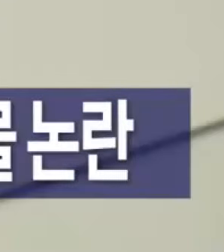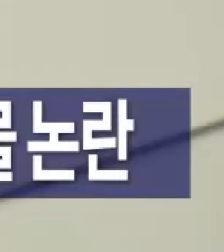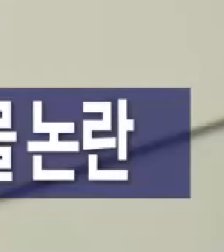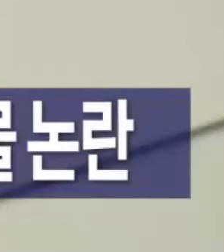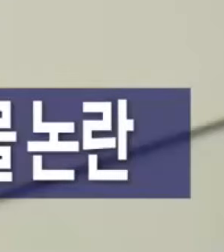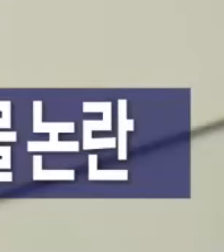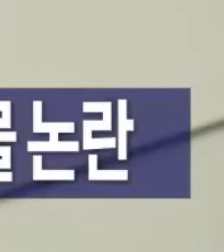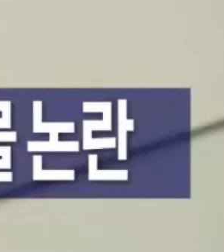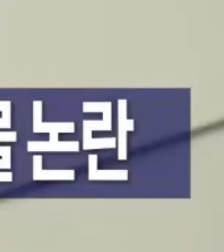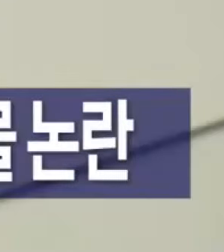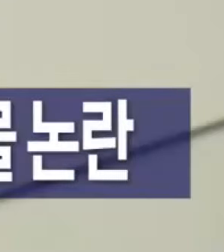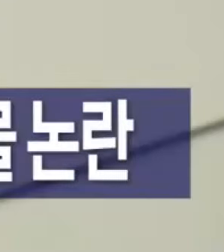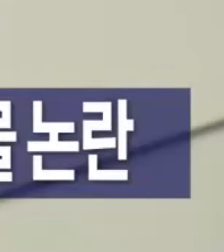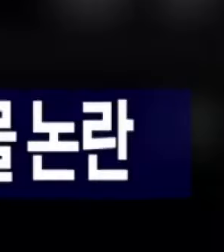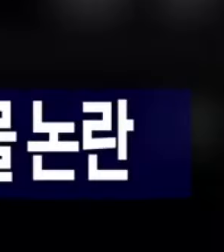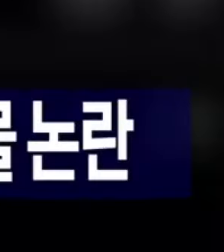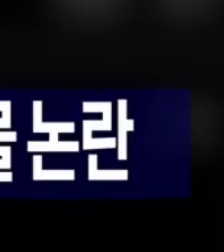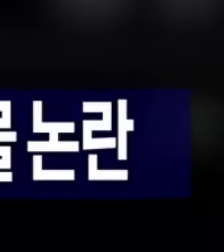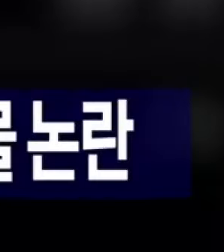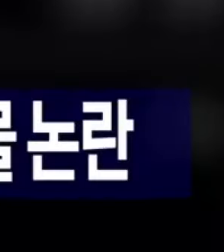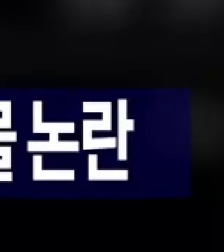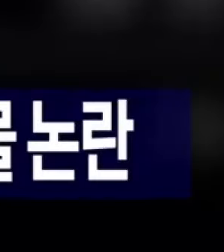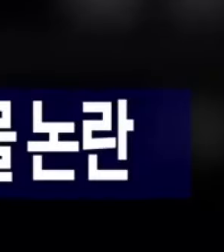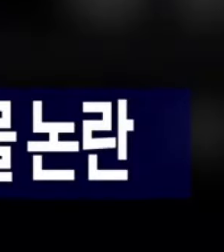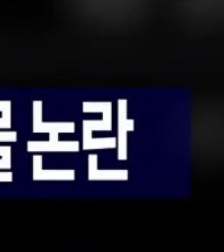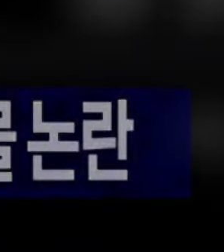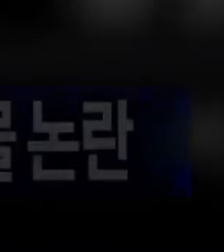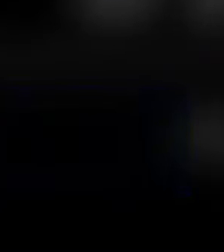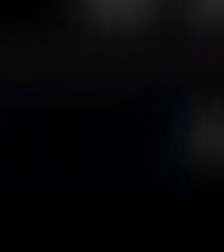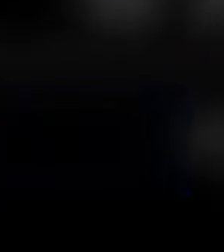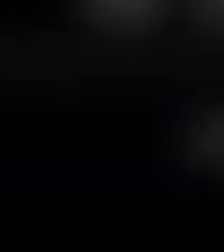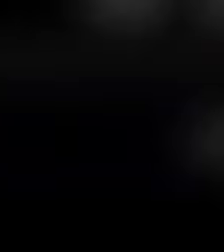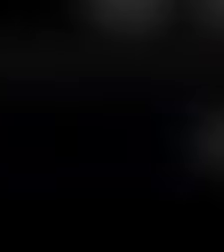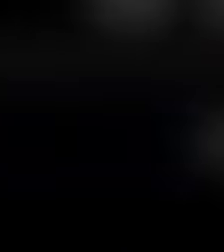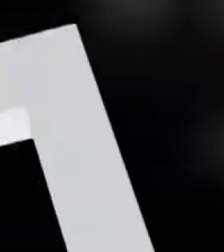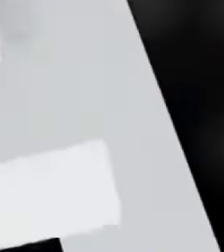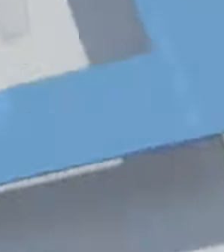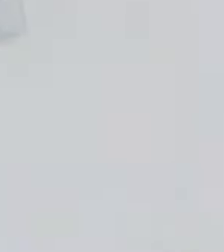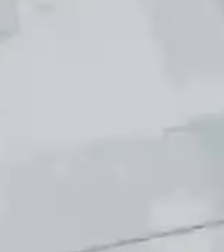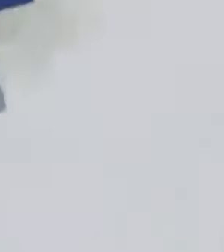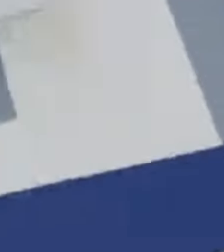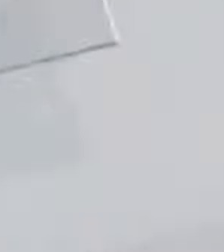있다는 SNS들이 확산되고 있어 교육당국이 조사에 나섰습니다.